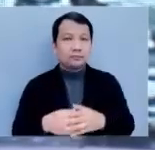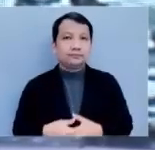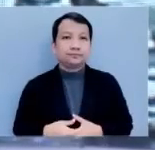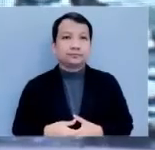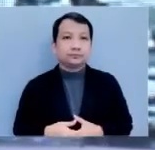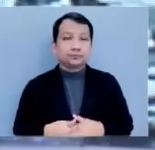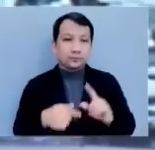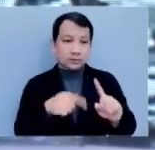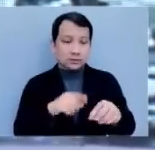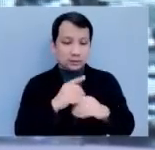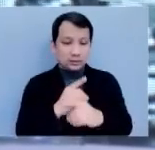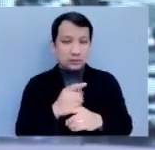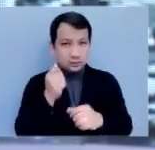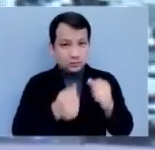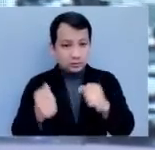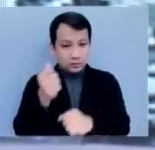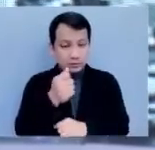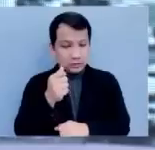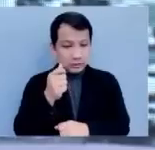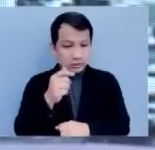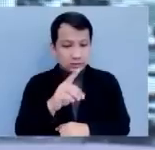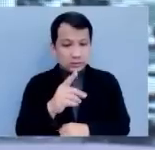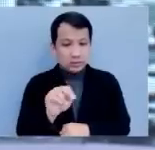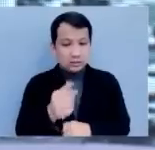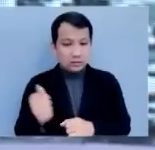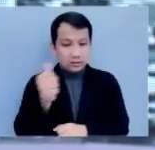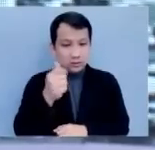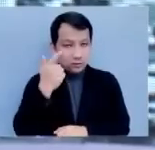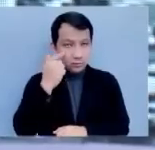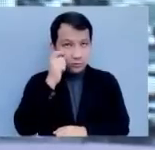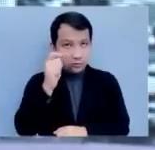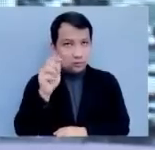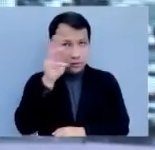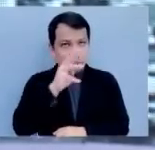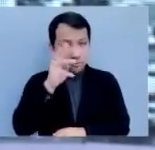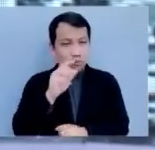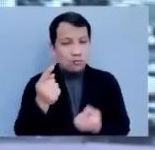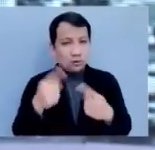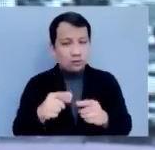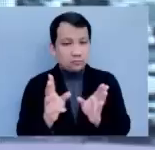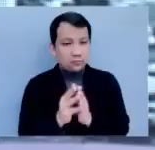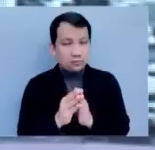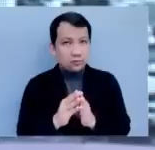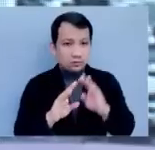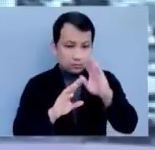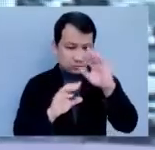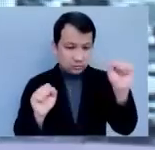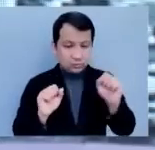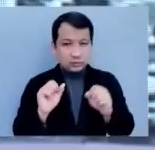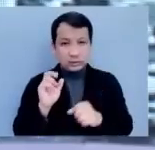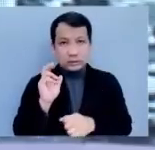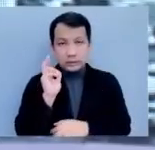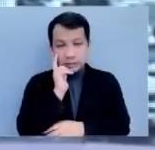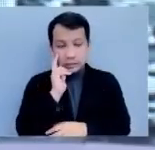Interesado si Defense Secretary Gimocho Doro na malaman kung may dapat bang ikabahala sa naging pagpupulong nila dating Pangulong Rodrigo Duterte